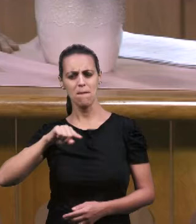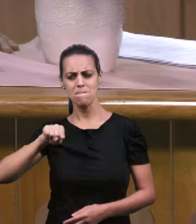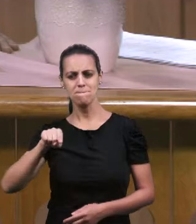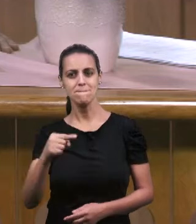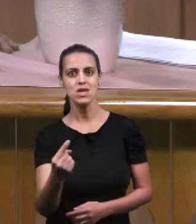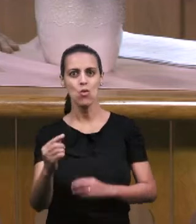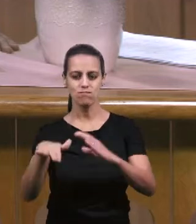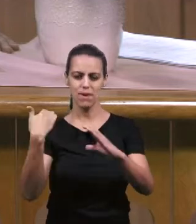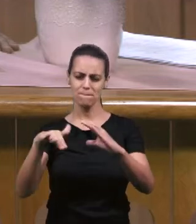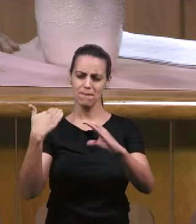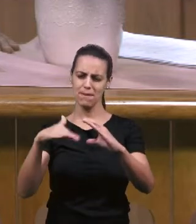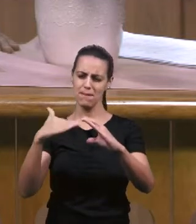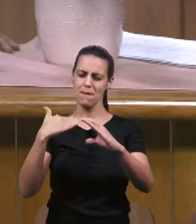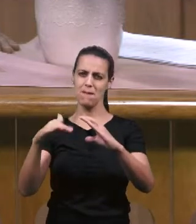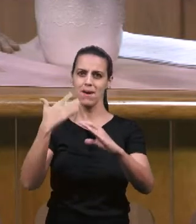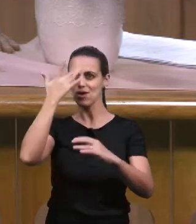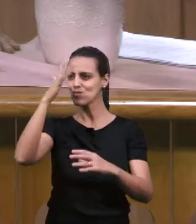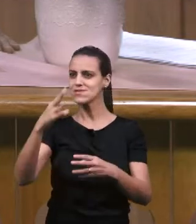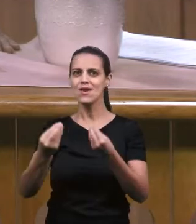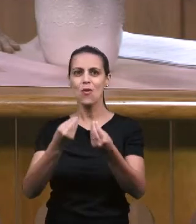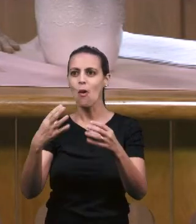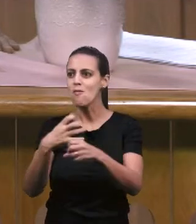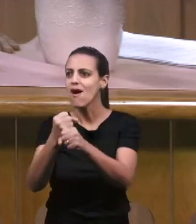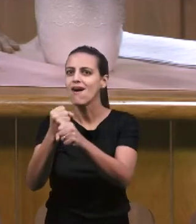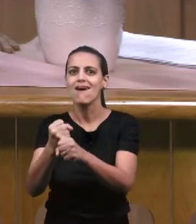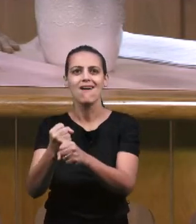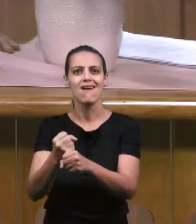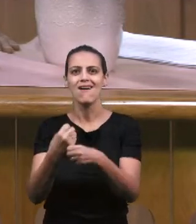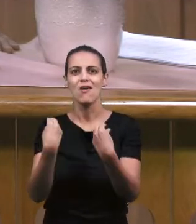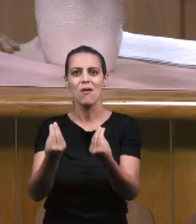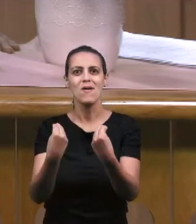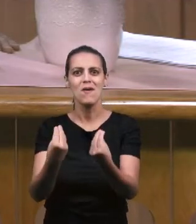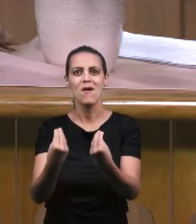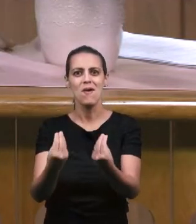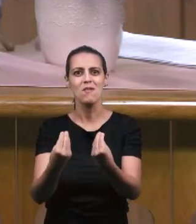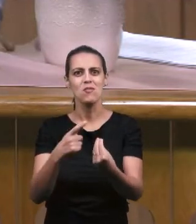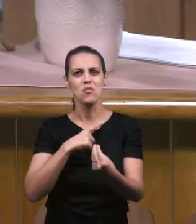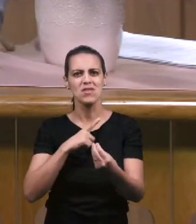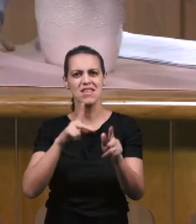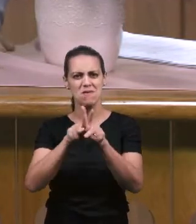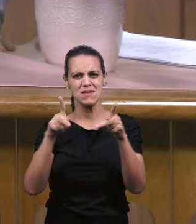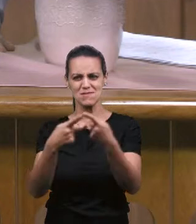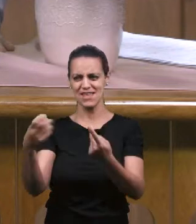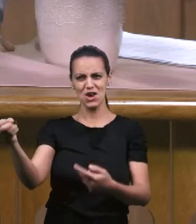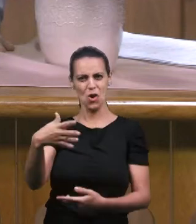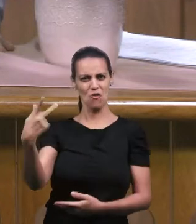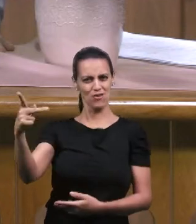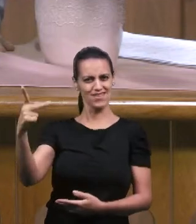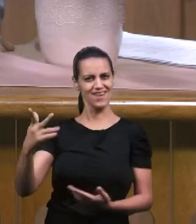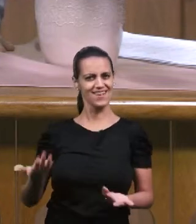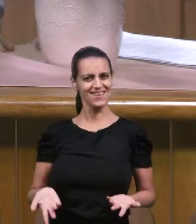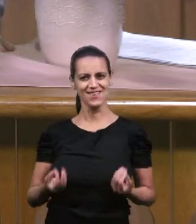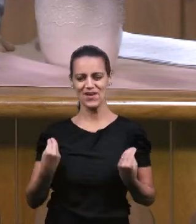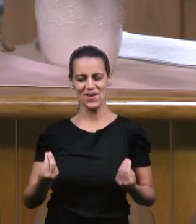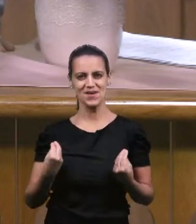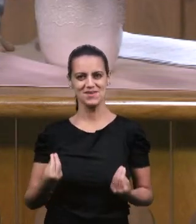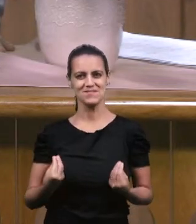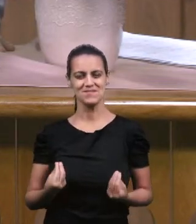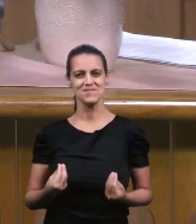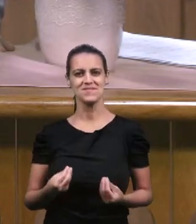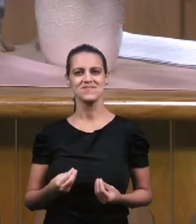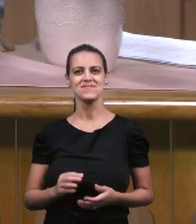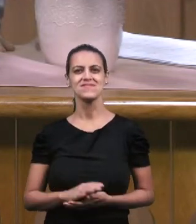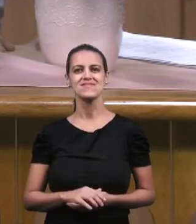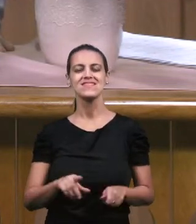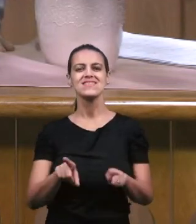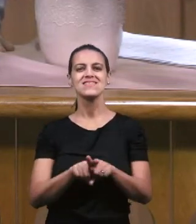avec presque 1000 participations. Je ne sais pas comment il arrive cela. Je veux savoir s'il ne fait pas un